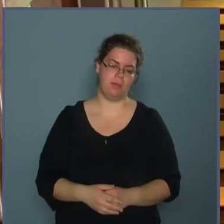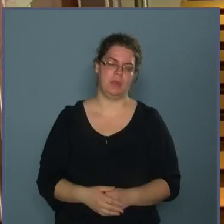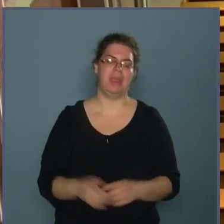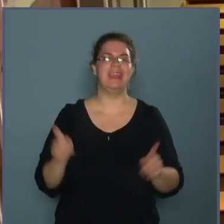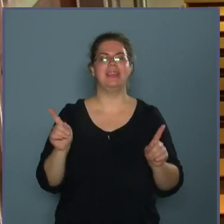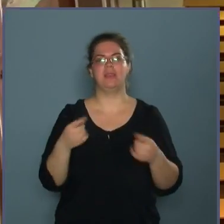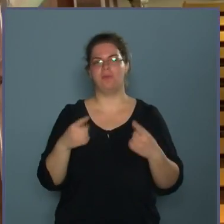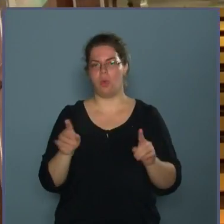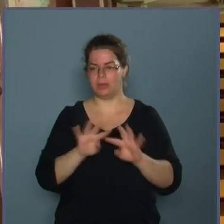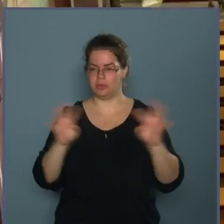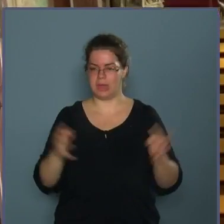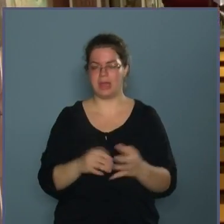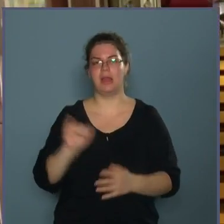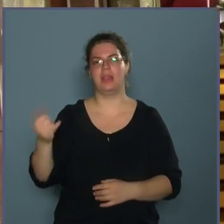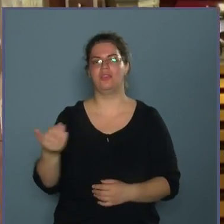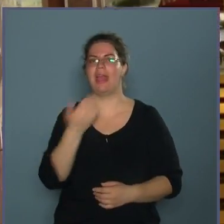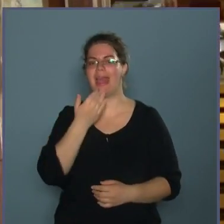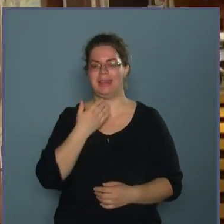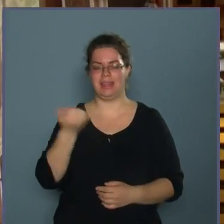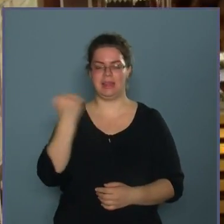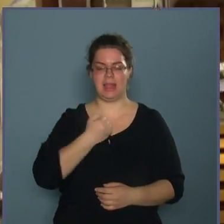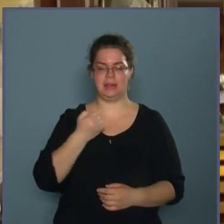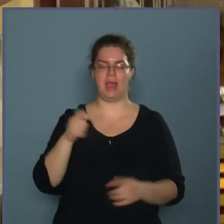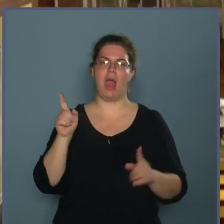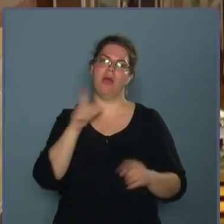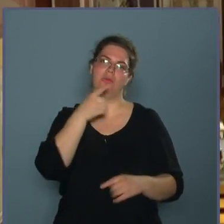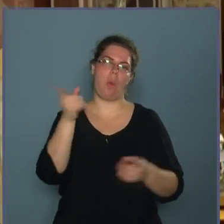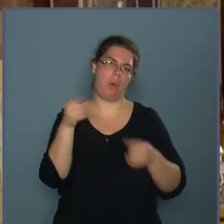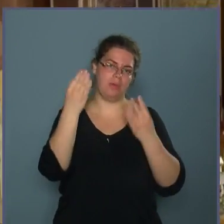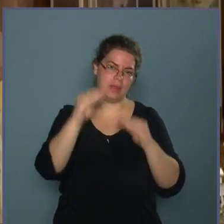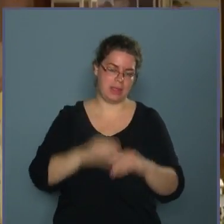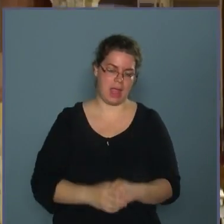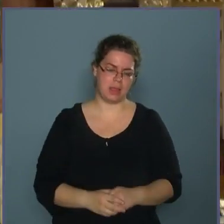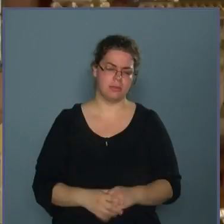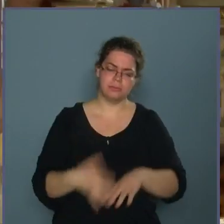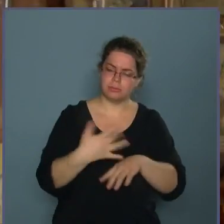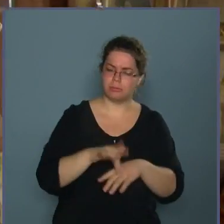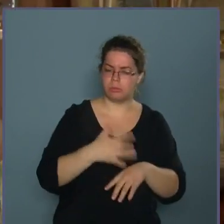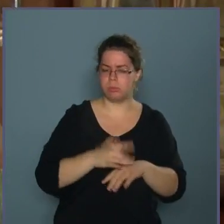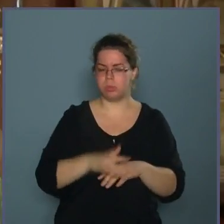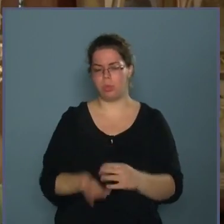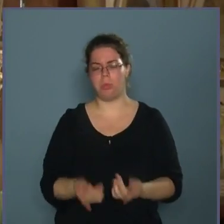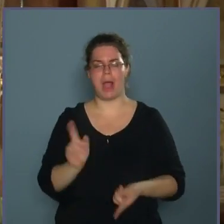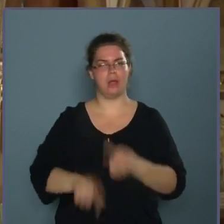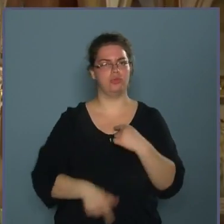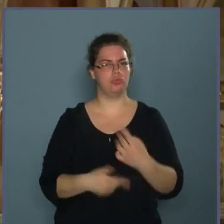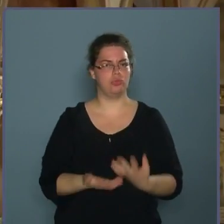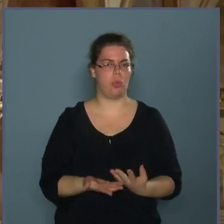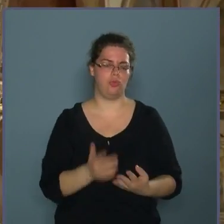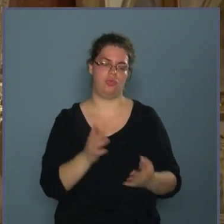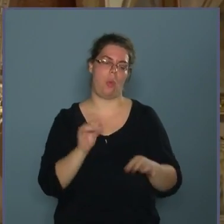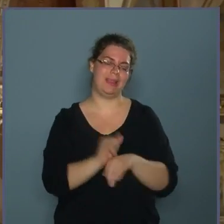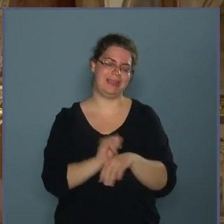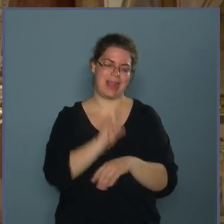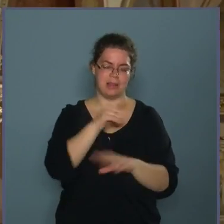szimfonikus zenekara és Erdélyi Dániel vezényletével. A próbák főleg az utolsó héten lesznek, az